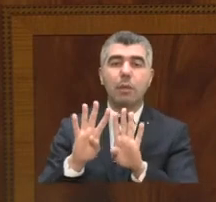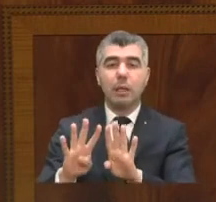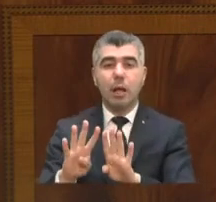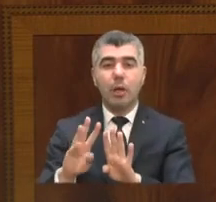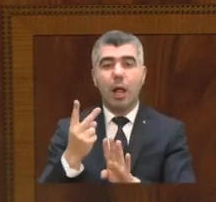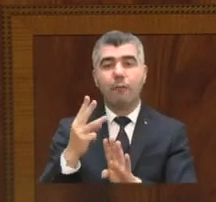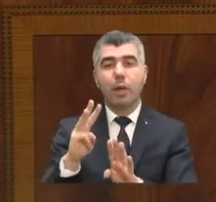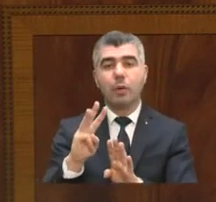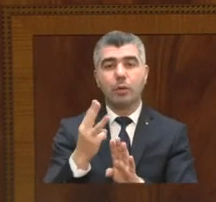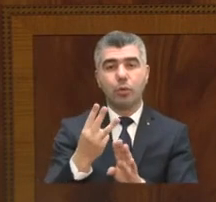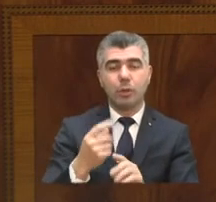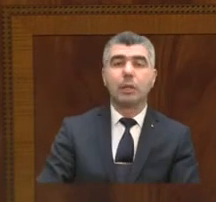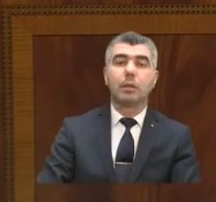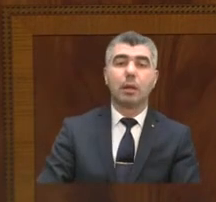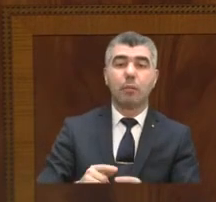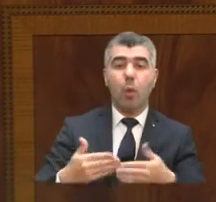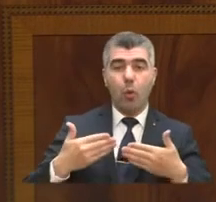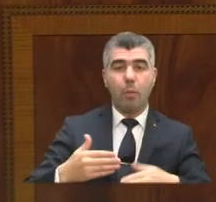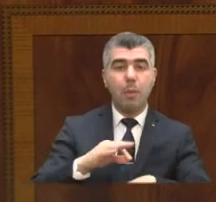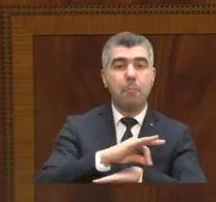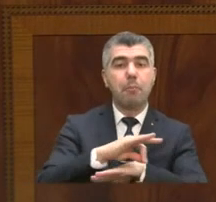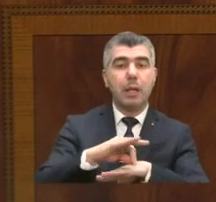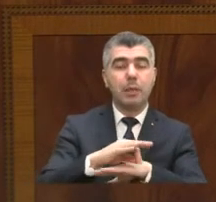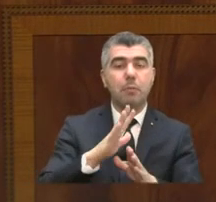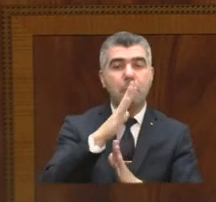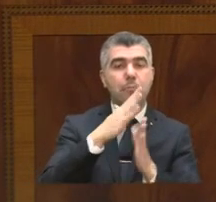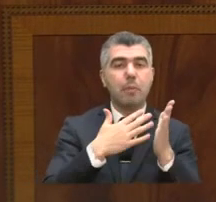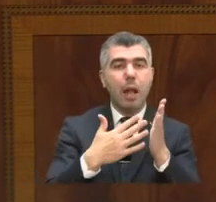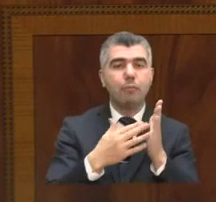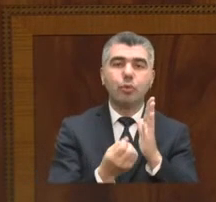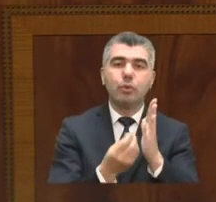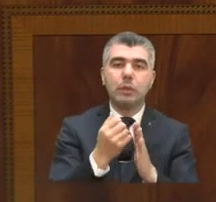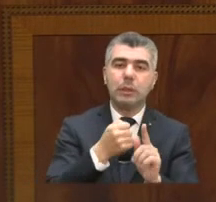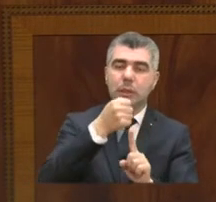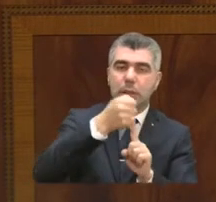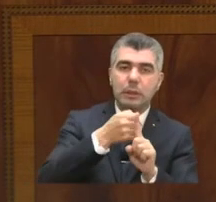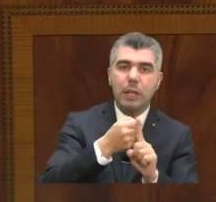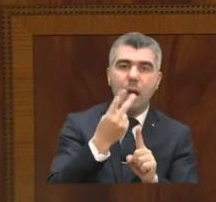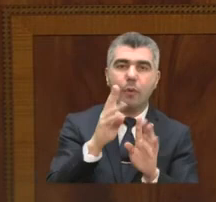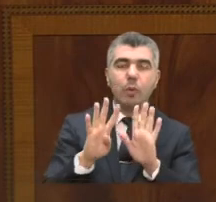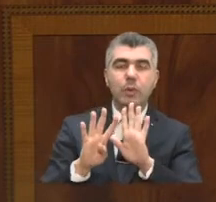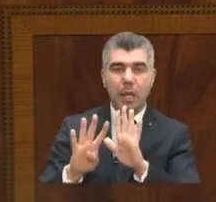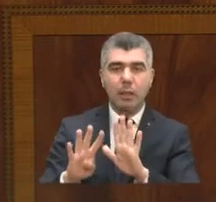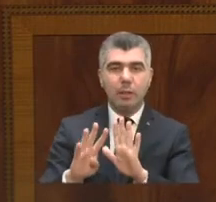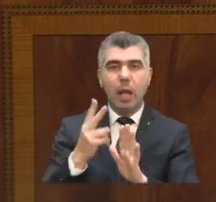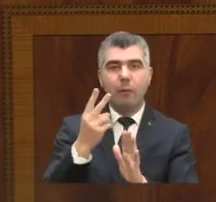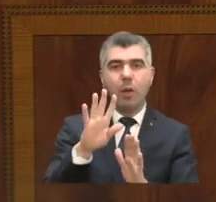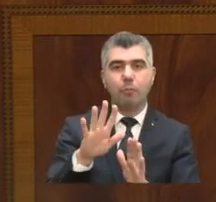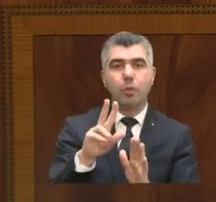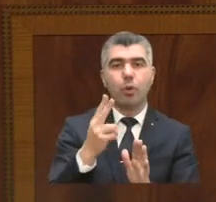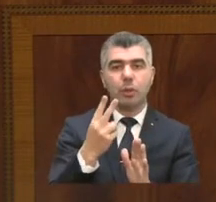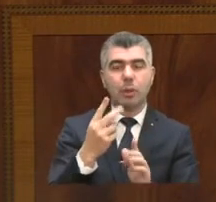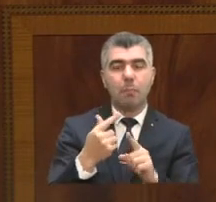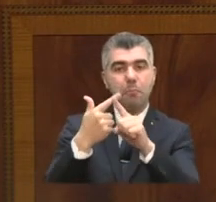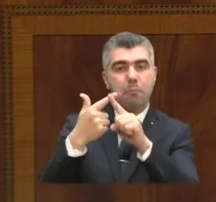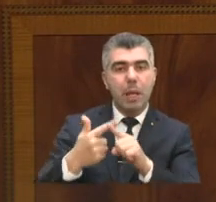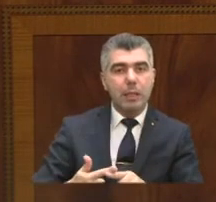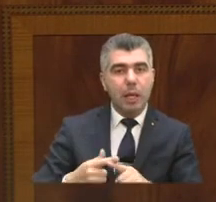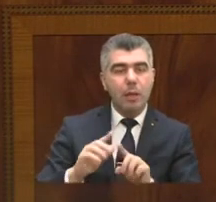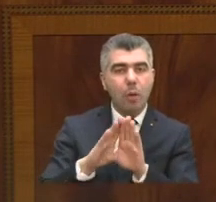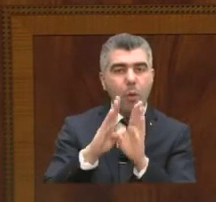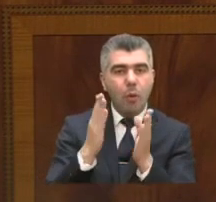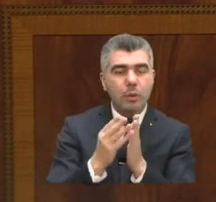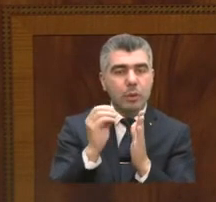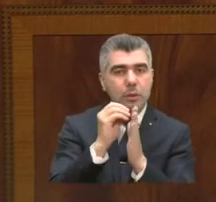والمكتب اليوم يقوم بإنجاز برنامج جديد للفترة 2019-2025 بمبلغ إجمالي